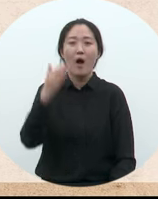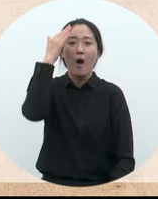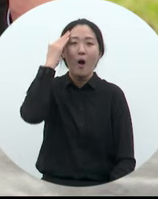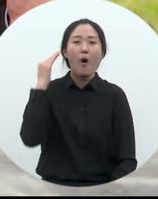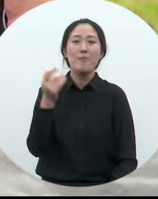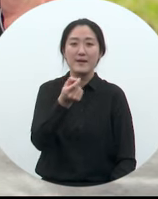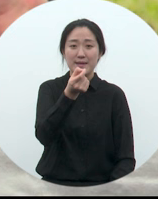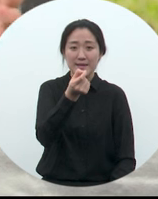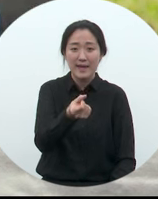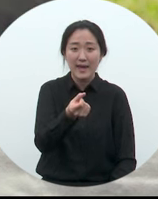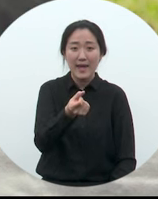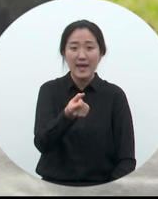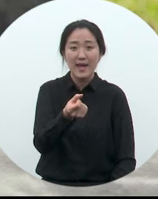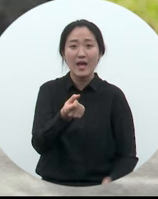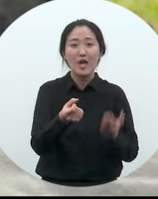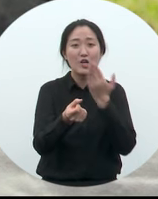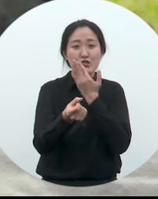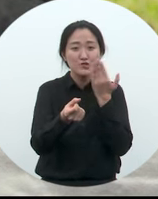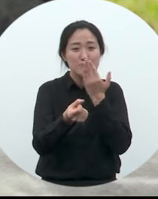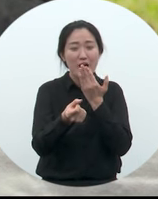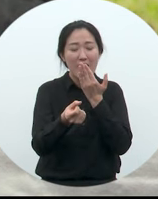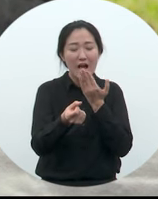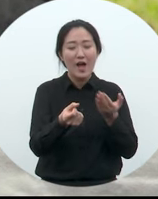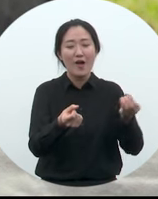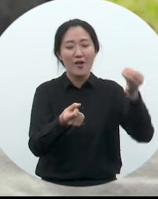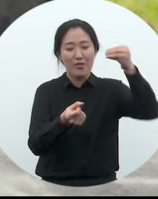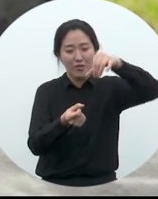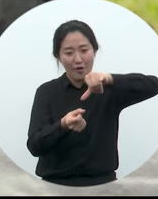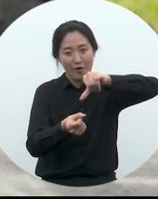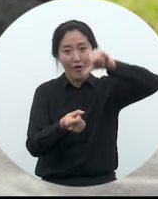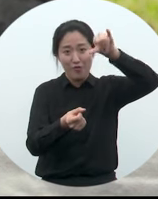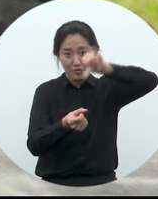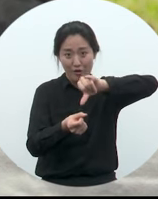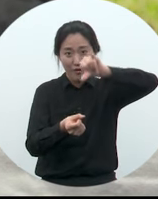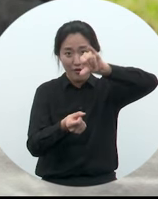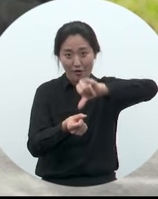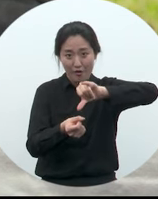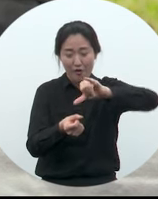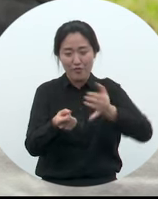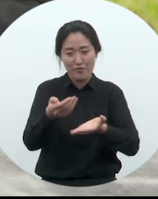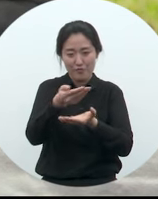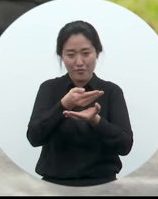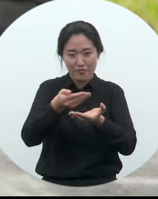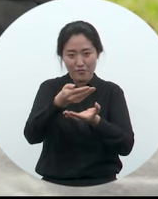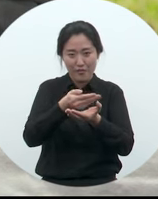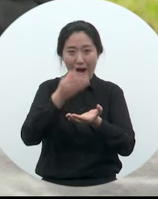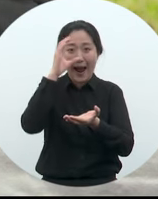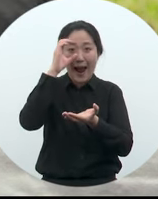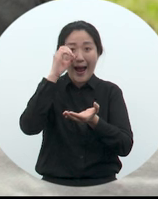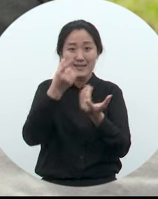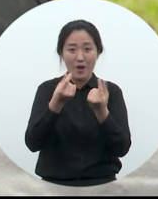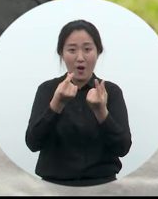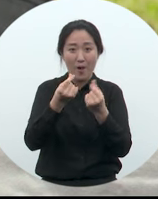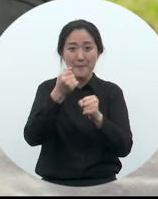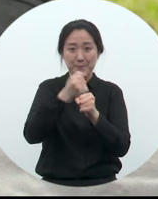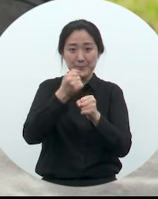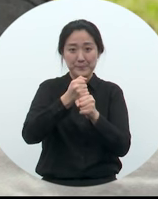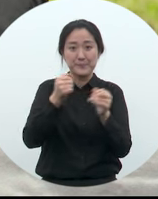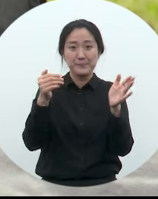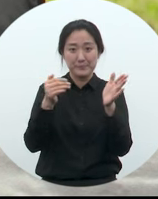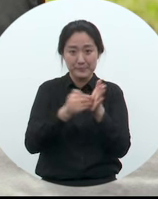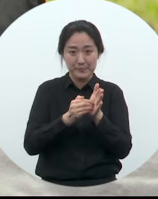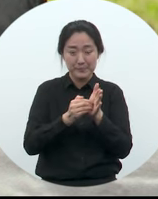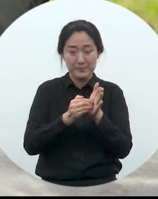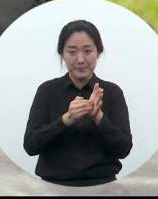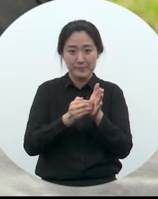기록이 남아 있고, 그리고 검은 깨한 뇌에다가 꿀한 뇌를 넣어서 환을 만드는 것을